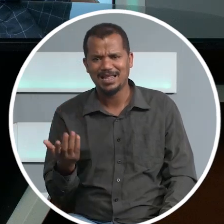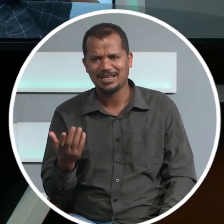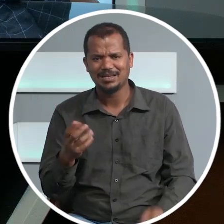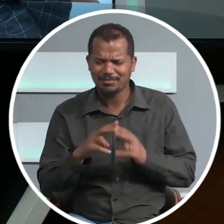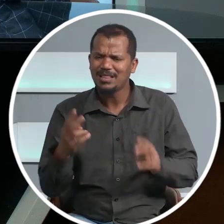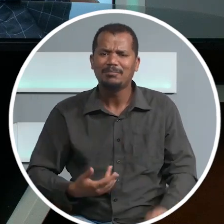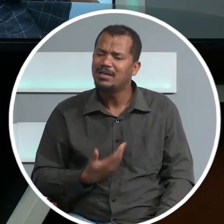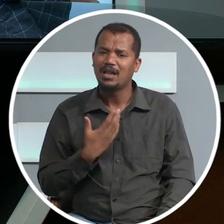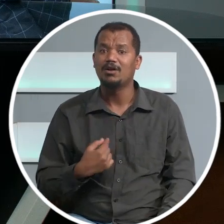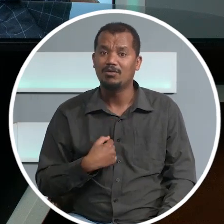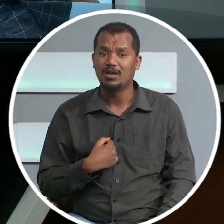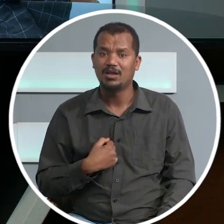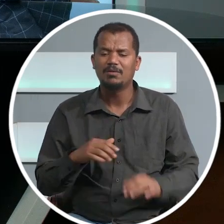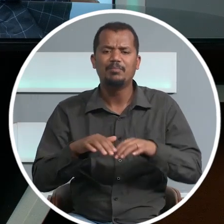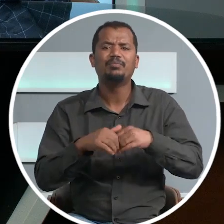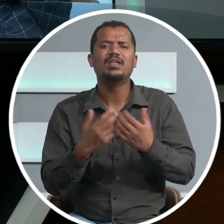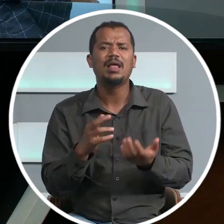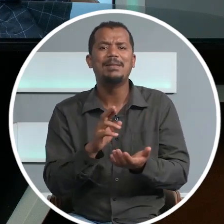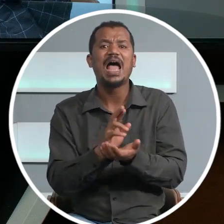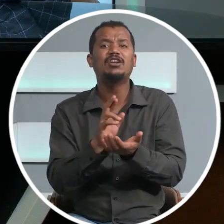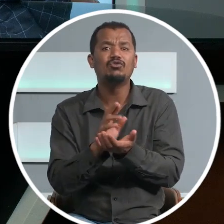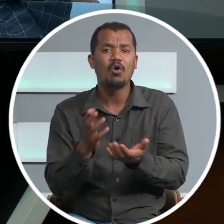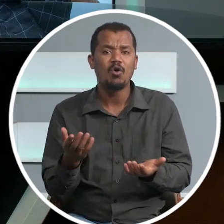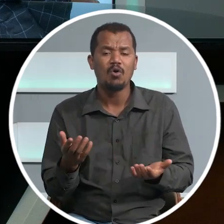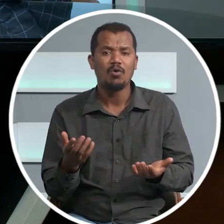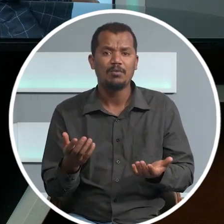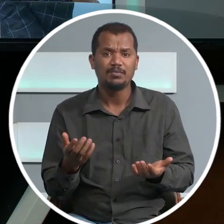ይመስለኛል፣ ያናደኛል። ምክንያቱም እንዴት አድርገን በታድሶ